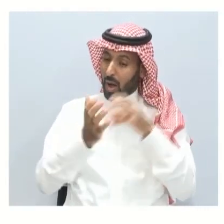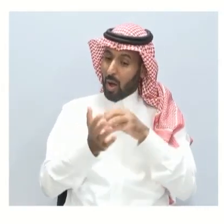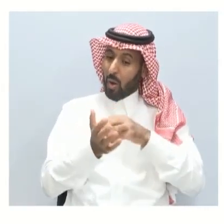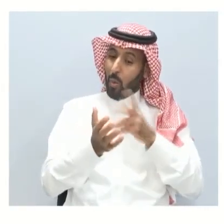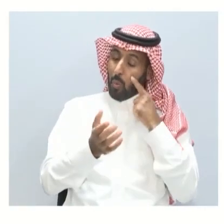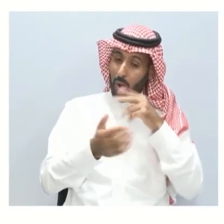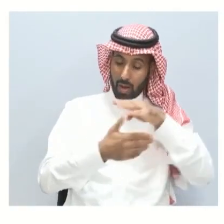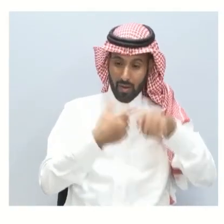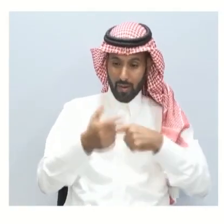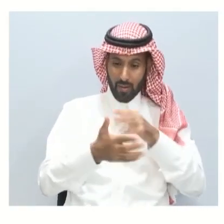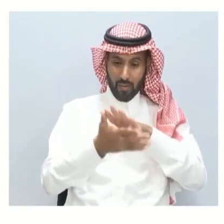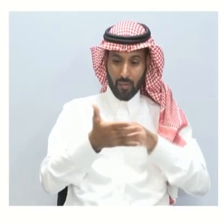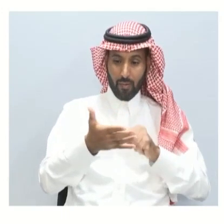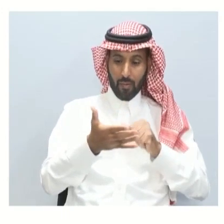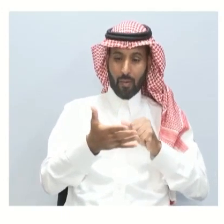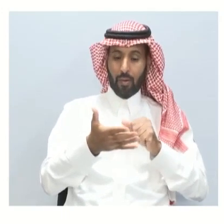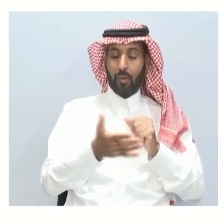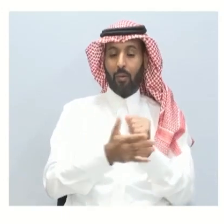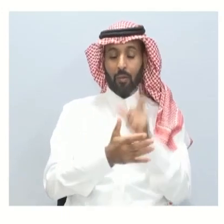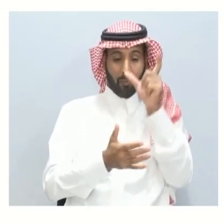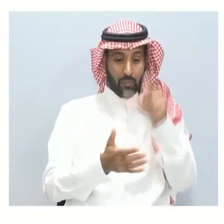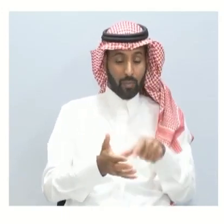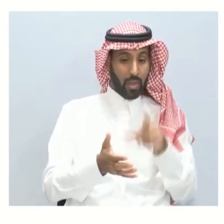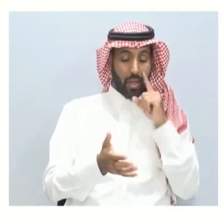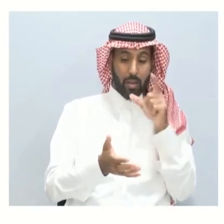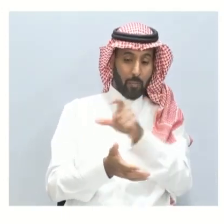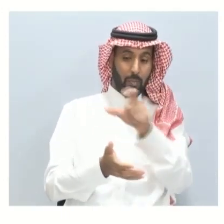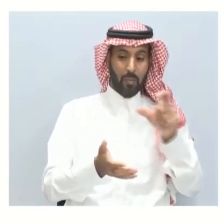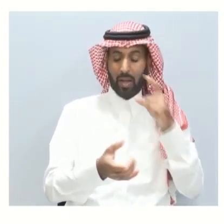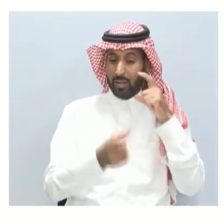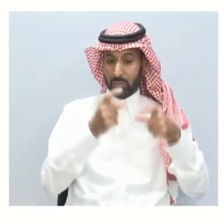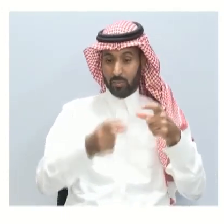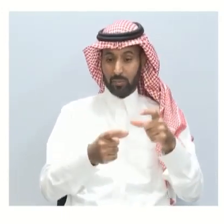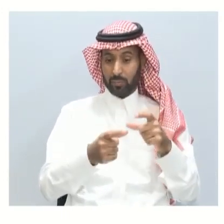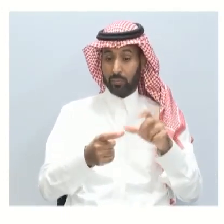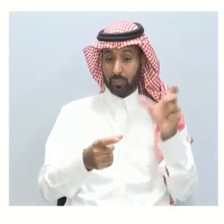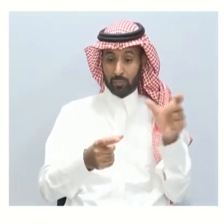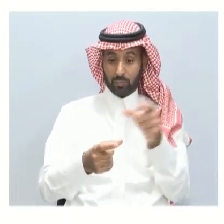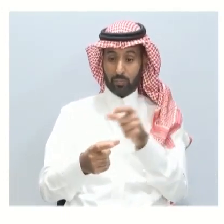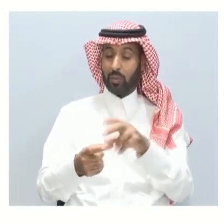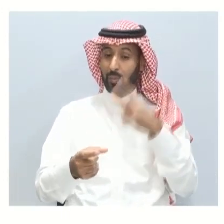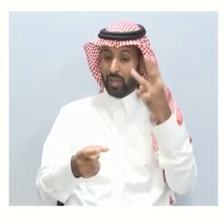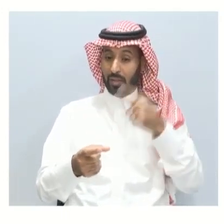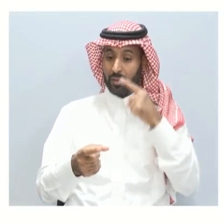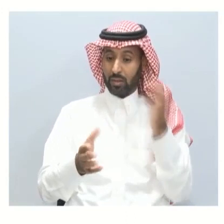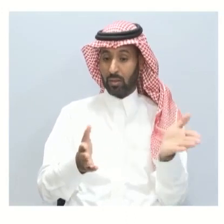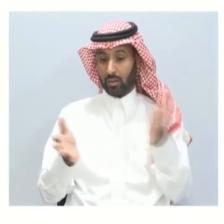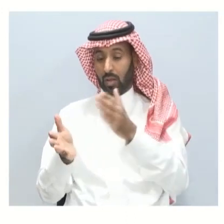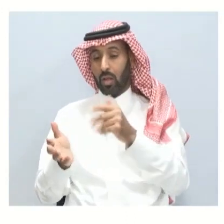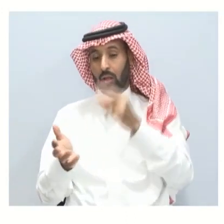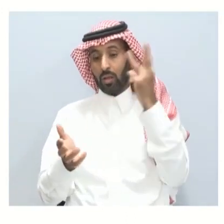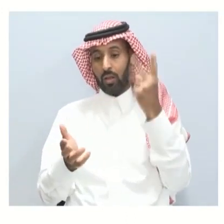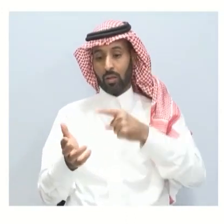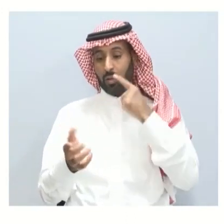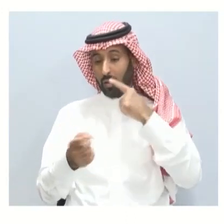العنصر في الجدول مثال طبق على باقي المجموعات للمجموعات من الثالثه عشر حتى الثامنه عشر